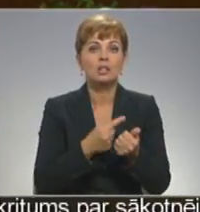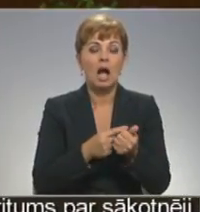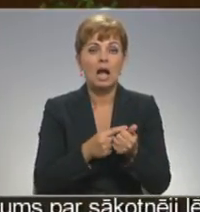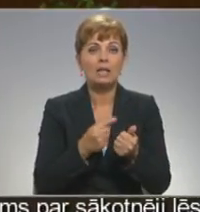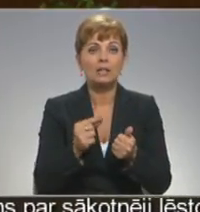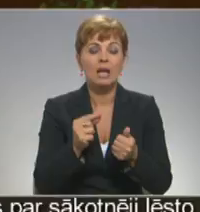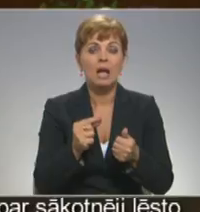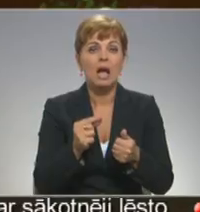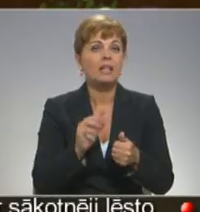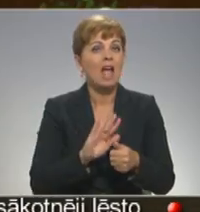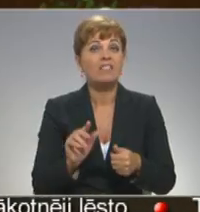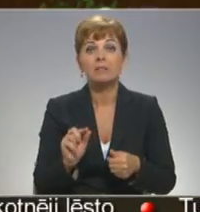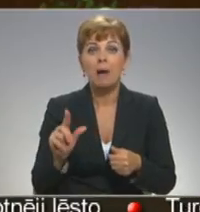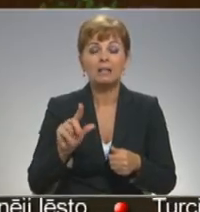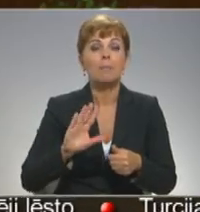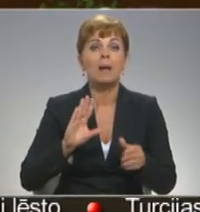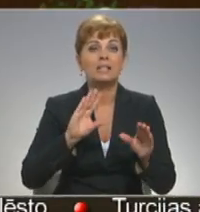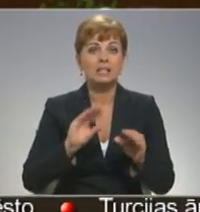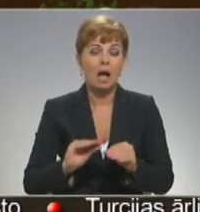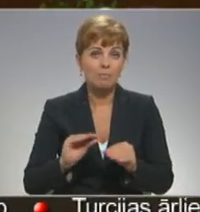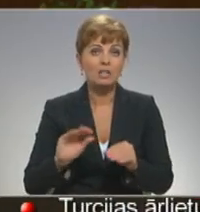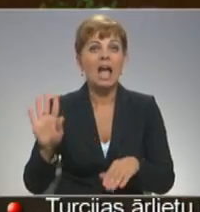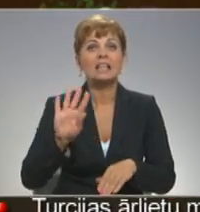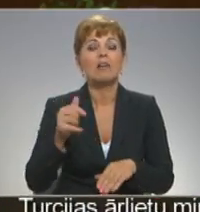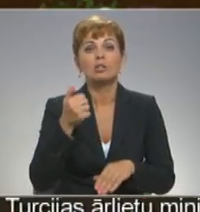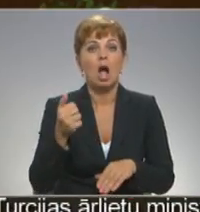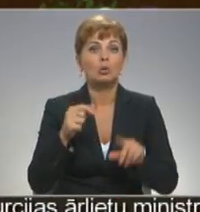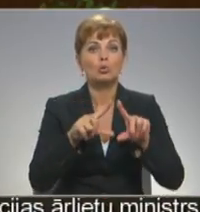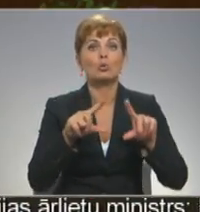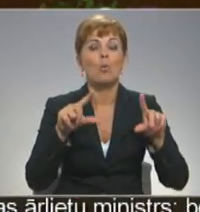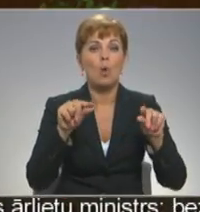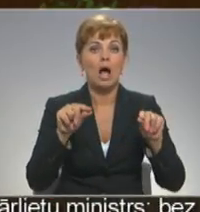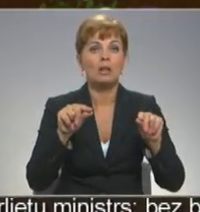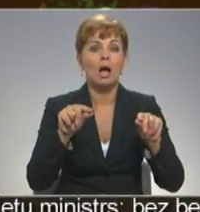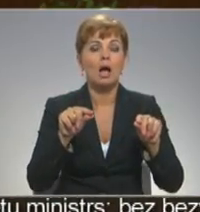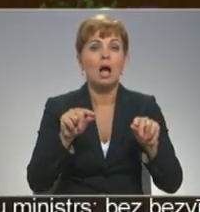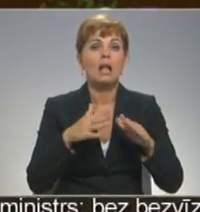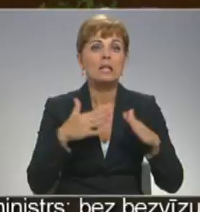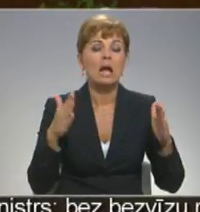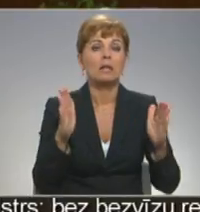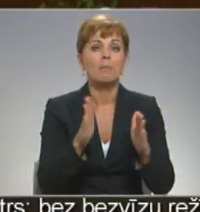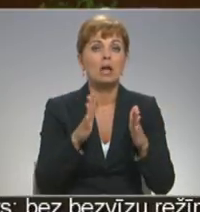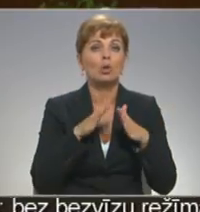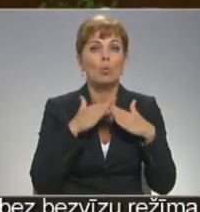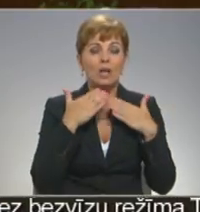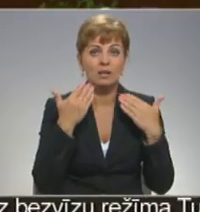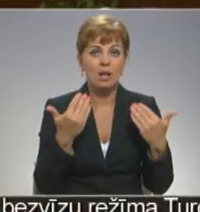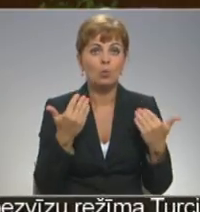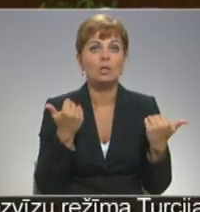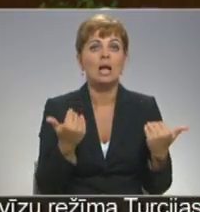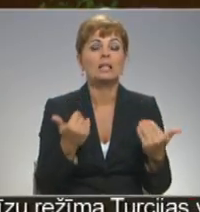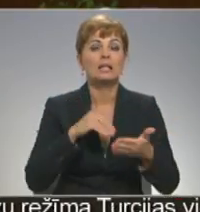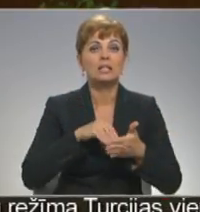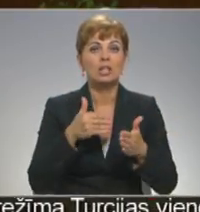bet samazinās. Jā, varbūt kādreiz tas bija 90. Gados, kad skolu bija gan lielu, gan mazu skolu bija ļoti daudz. Tagad